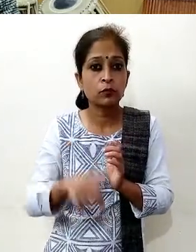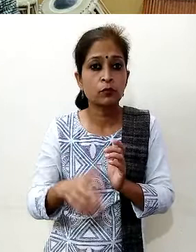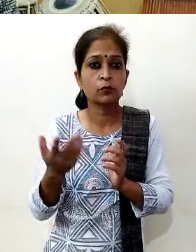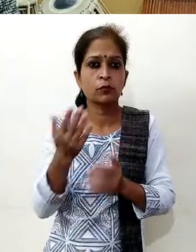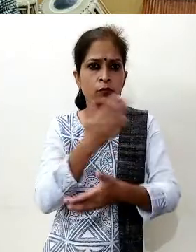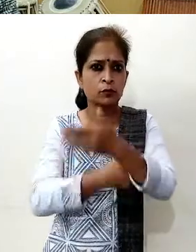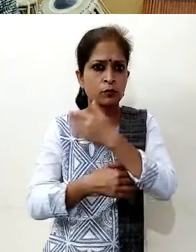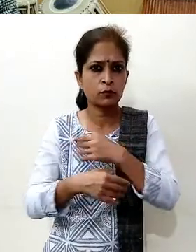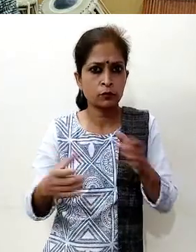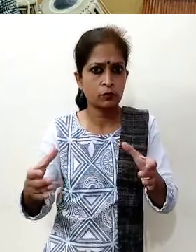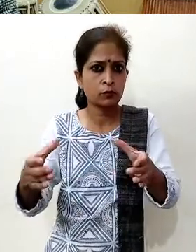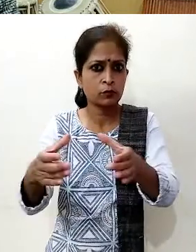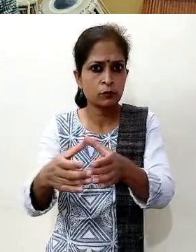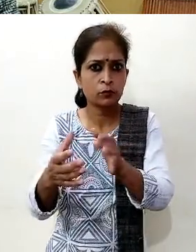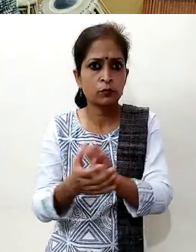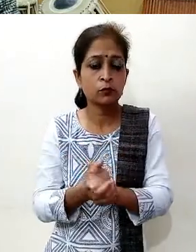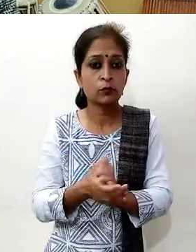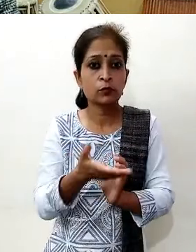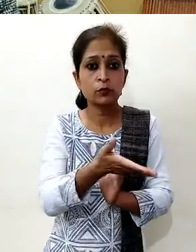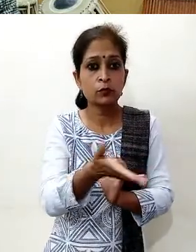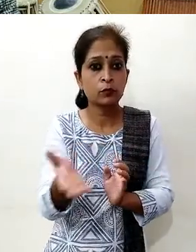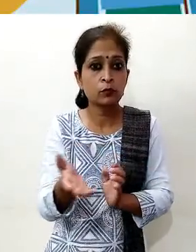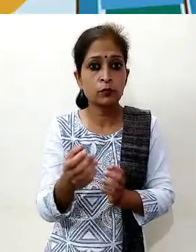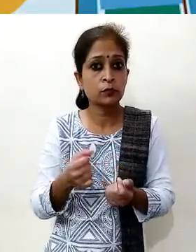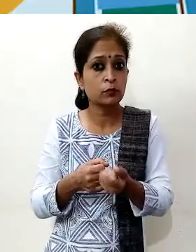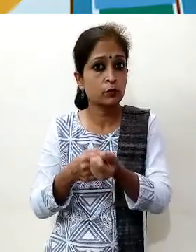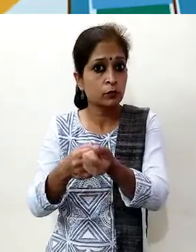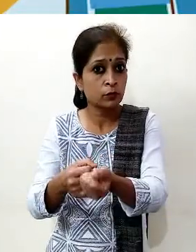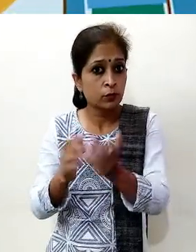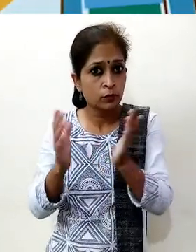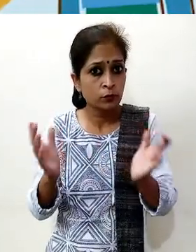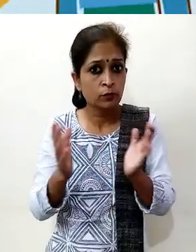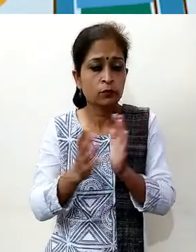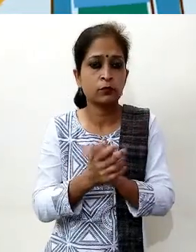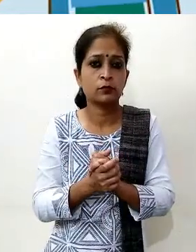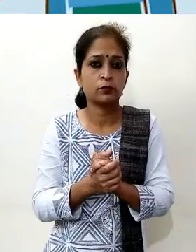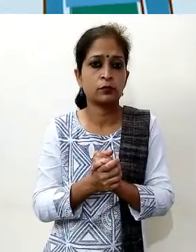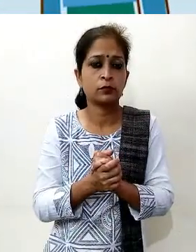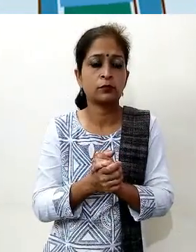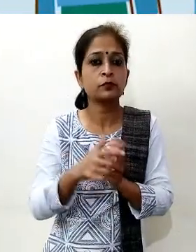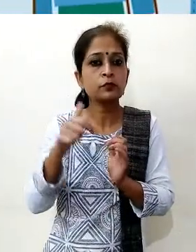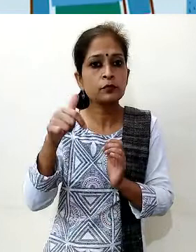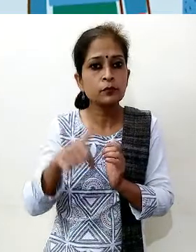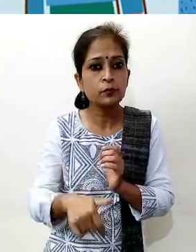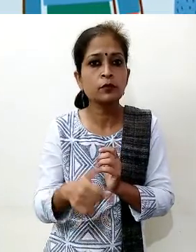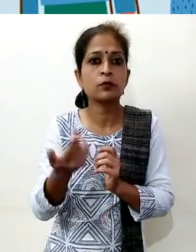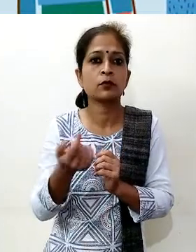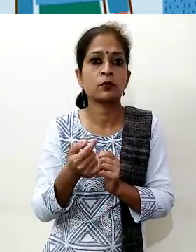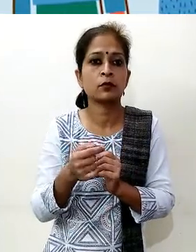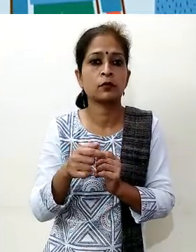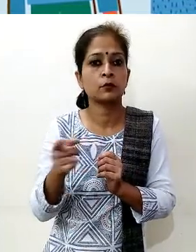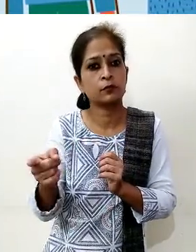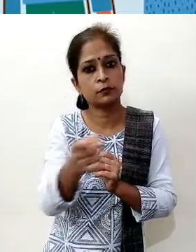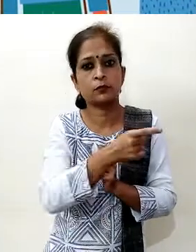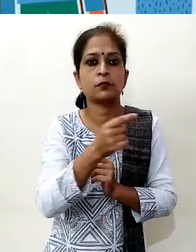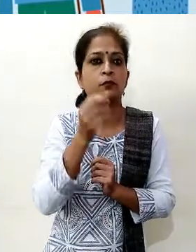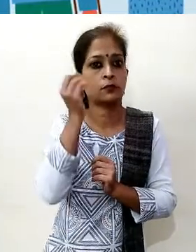उपेक्षित वर्ग के प्रति इतनी संवेदनशील कैसे थी? यही जानेंगे हम इस एपिसोड